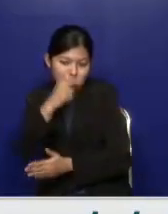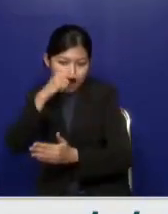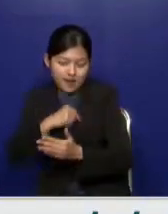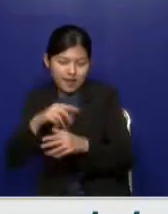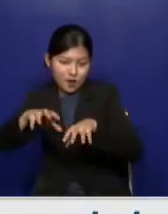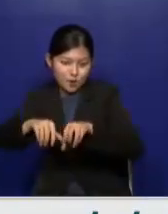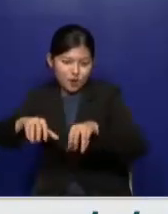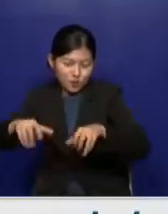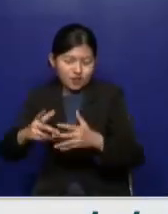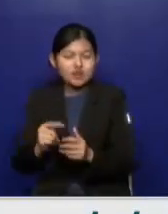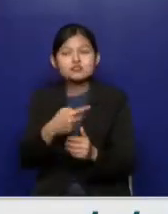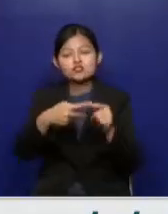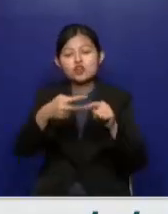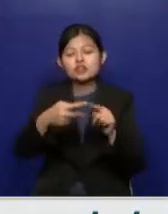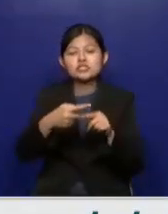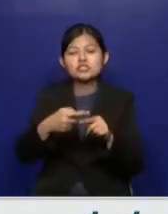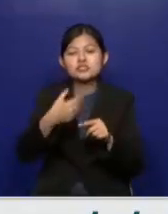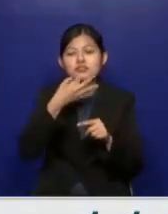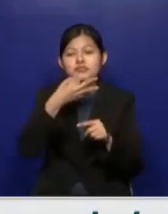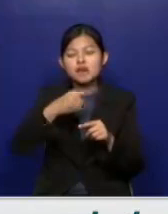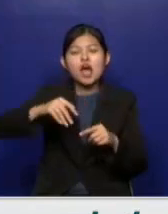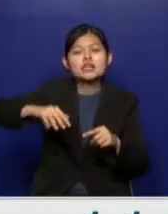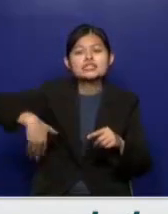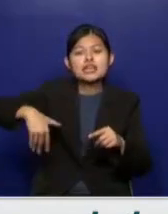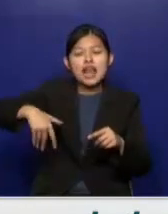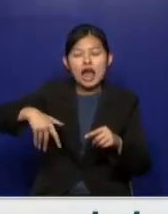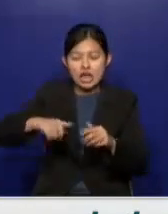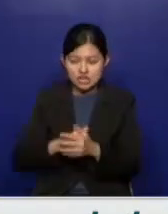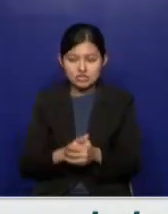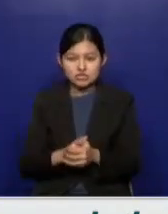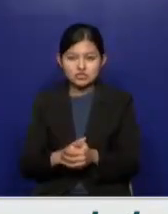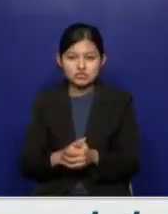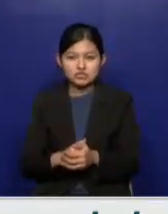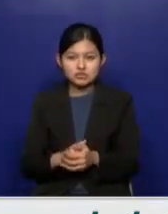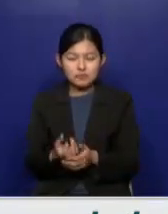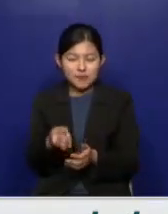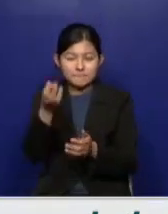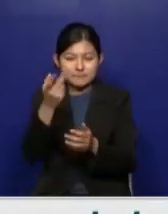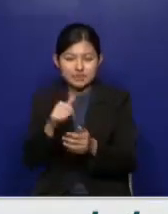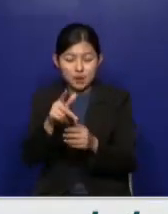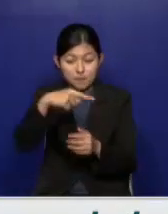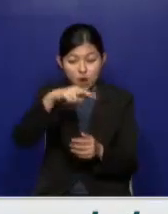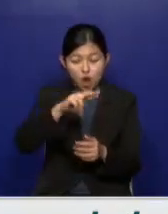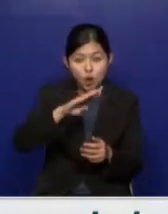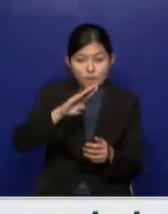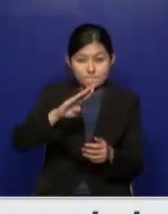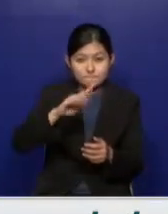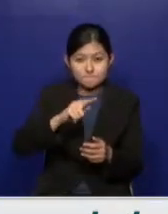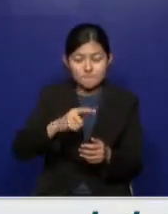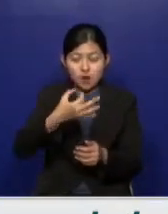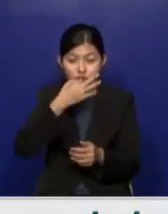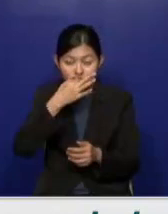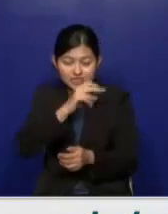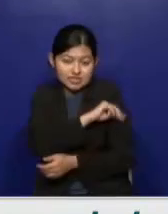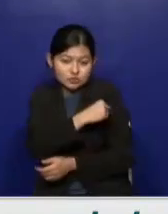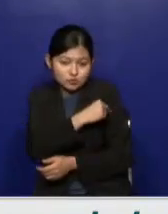าทีหลังแต่ก็ไม่ได้เกิดมาแป๊บๆนะครับเกิดพรบการพรบวิชาชีพการสาธารณสุขชุมช